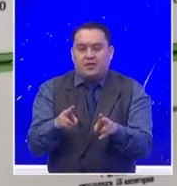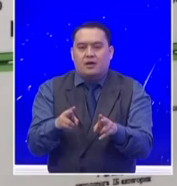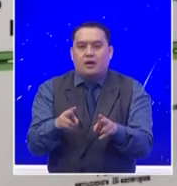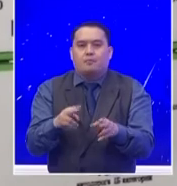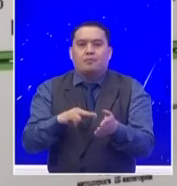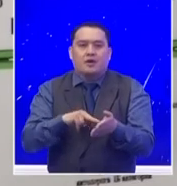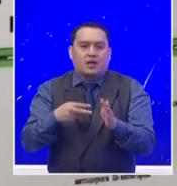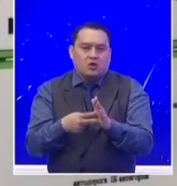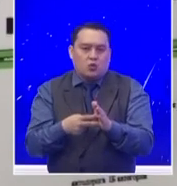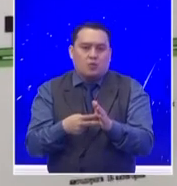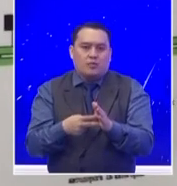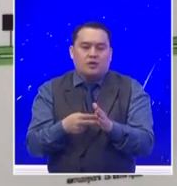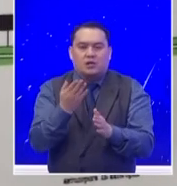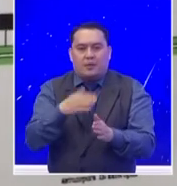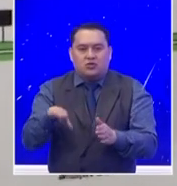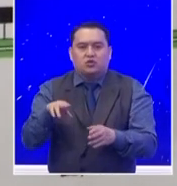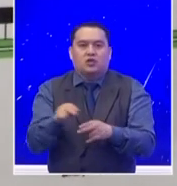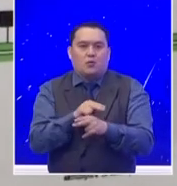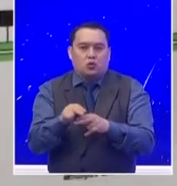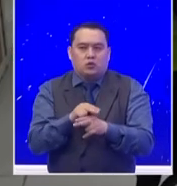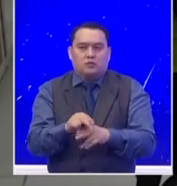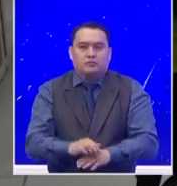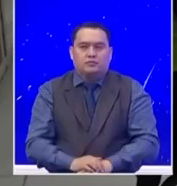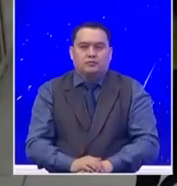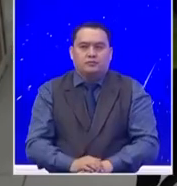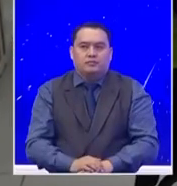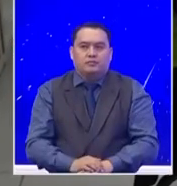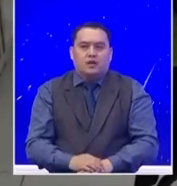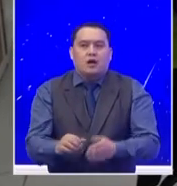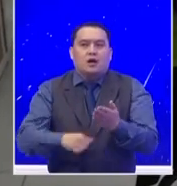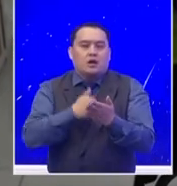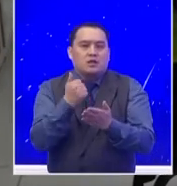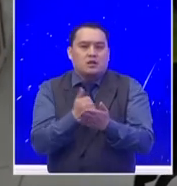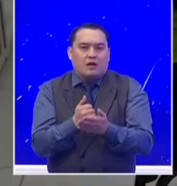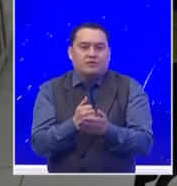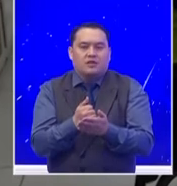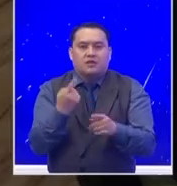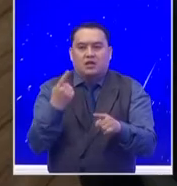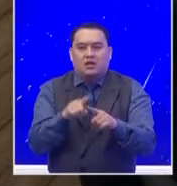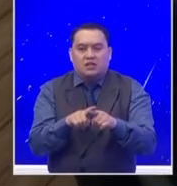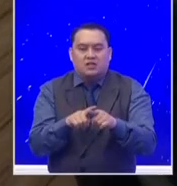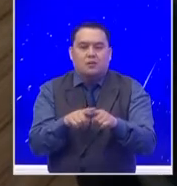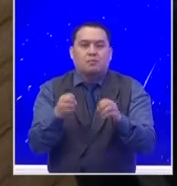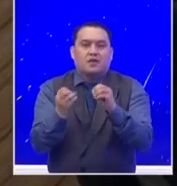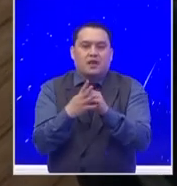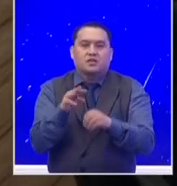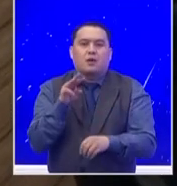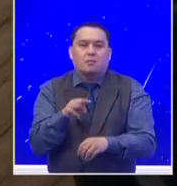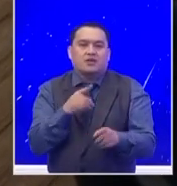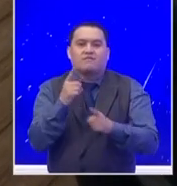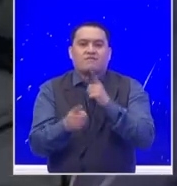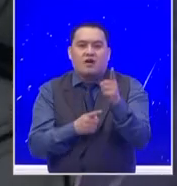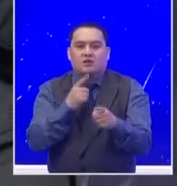мы планируем провести ямочный ремонт. По словам главного инженера по техническому надзору, 15 марта